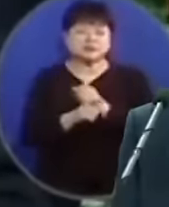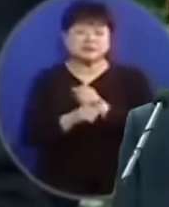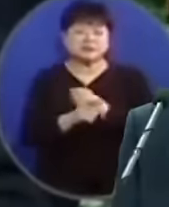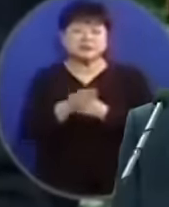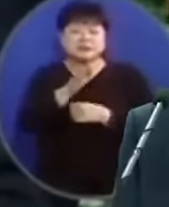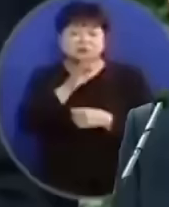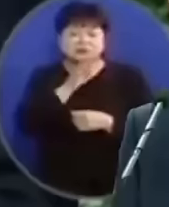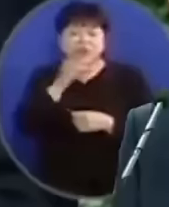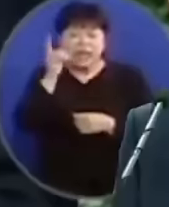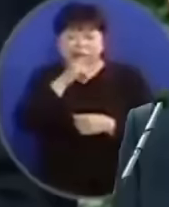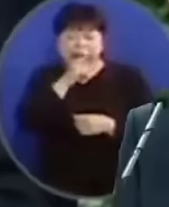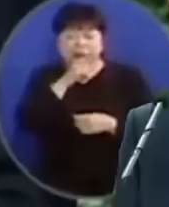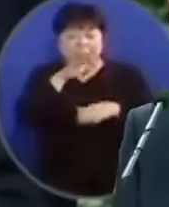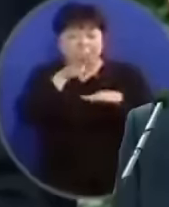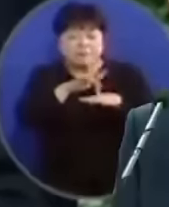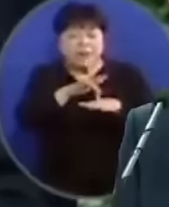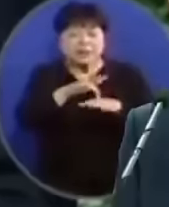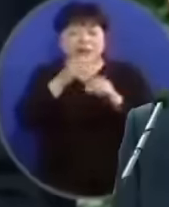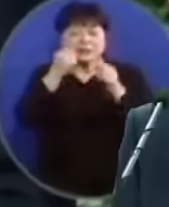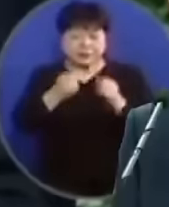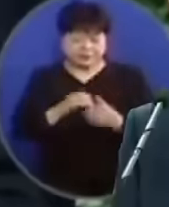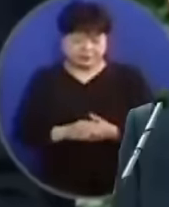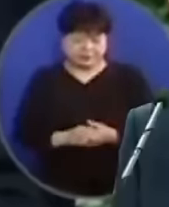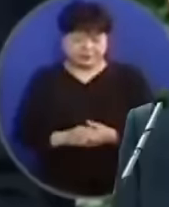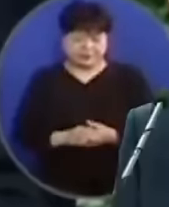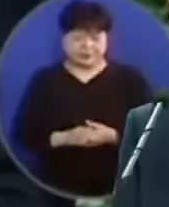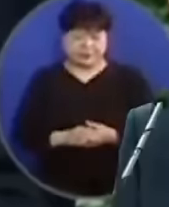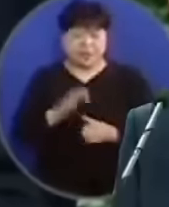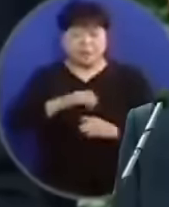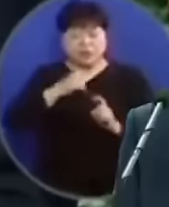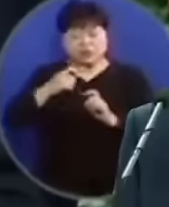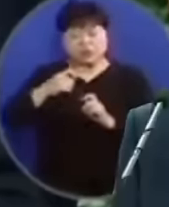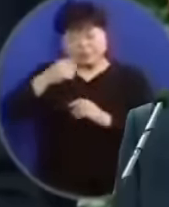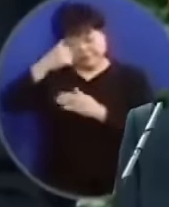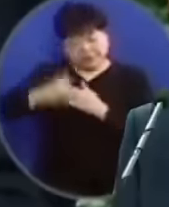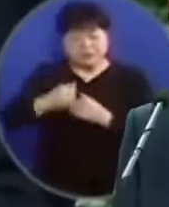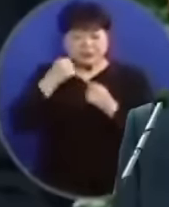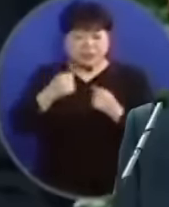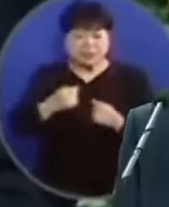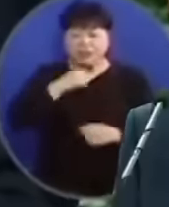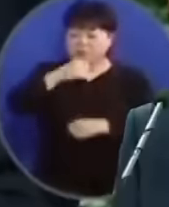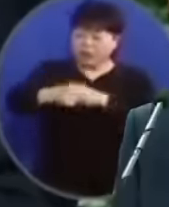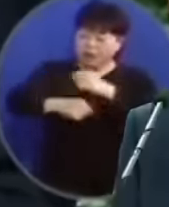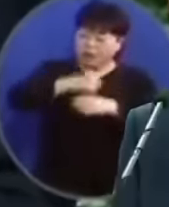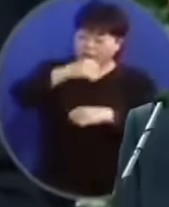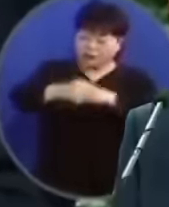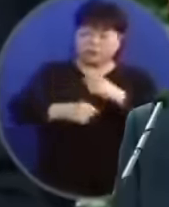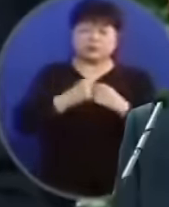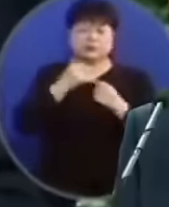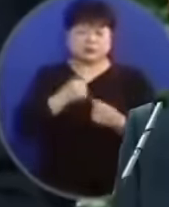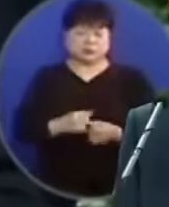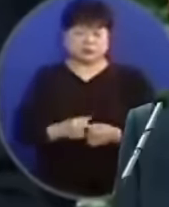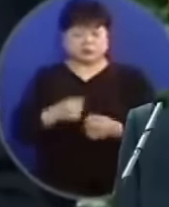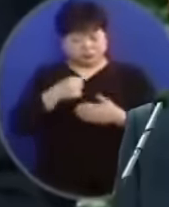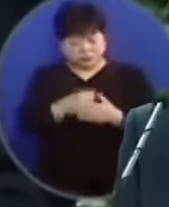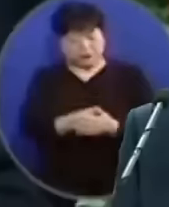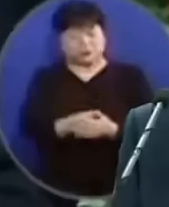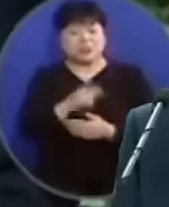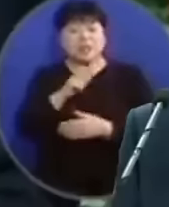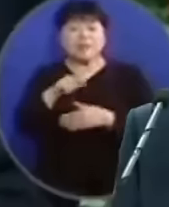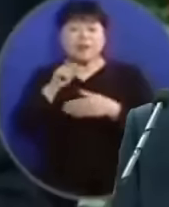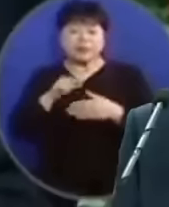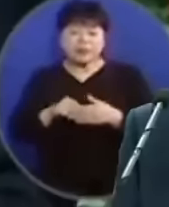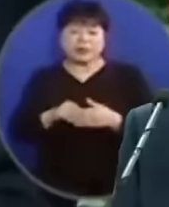바로 악한 마귀가 하는 삶이고 악한 마귀의 꾀를 따라 사는 것입니다. 내 마음대로 작정을 하고 내